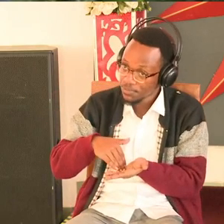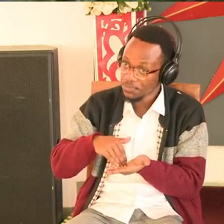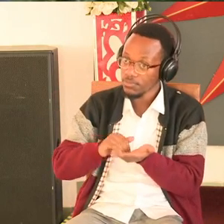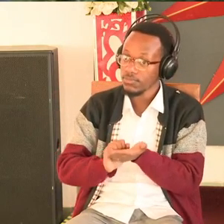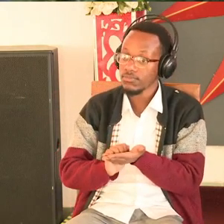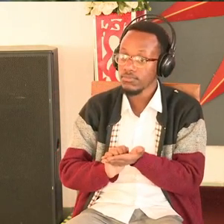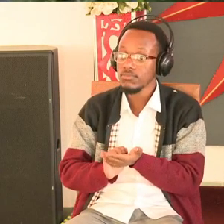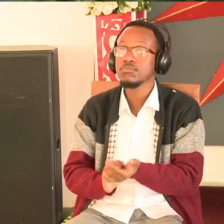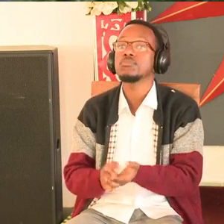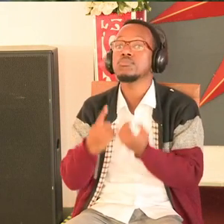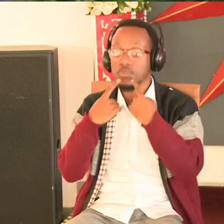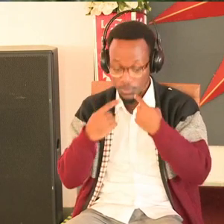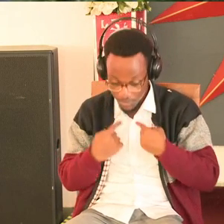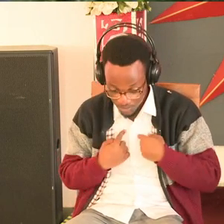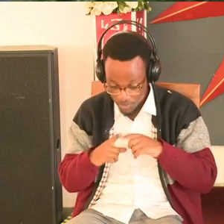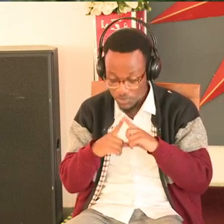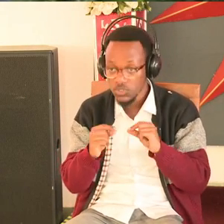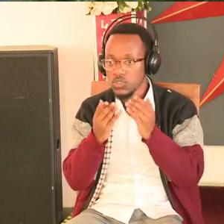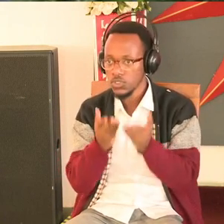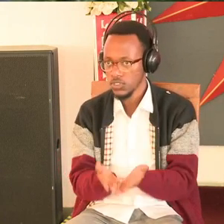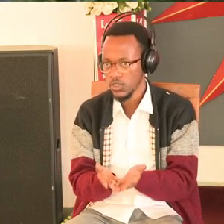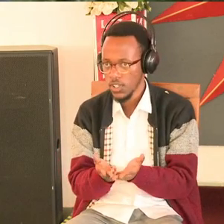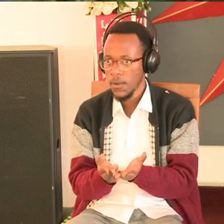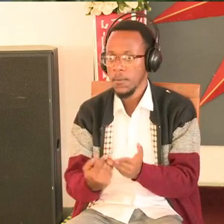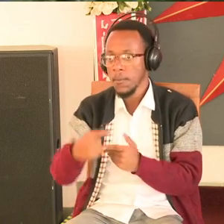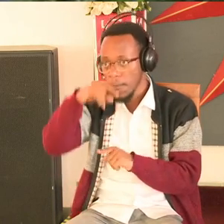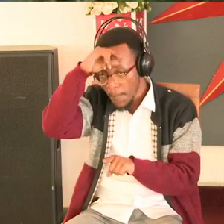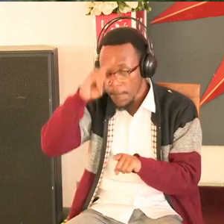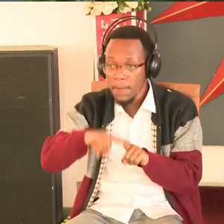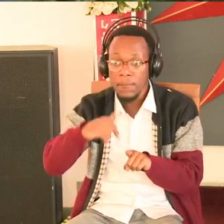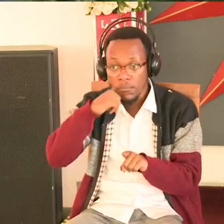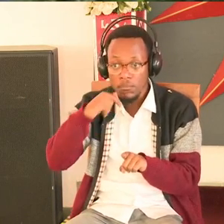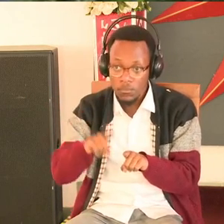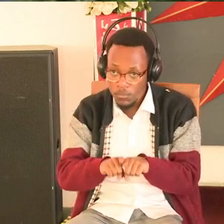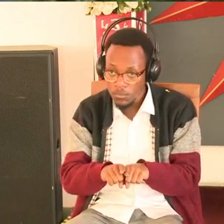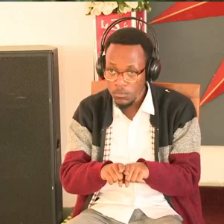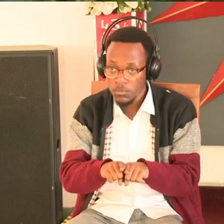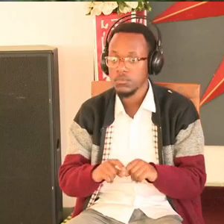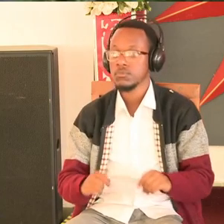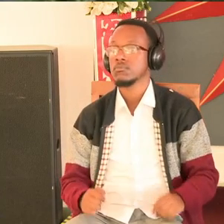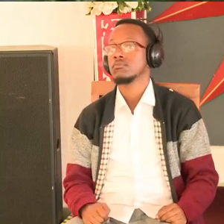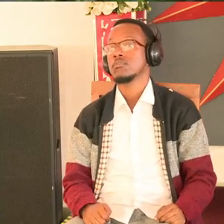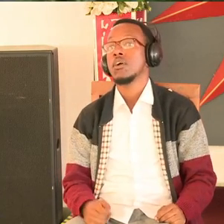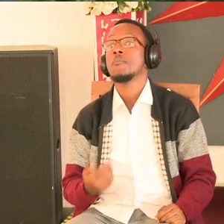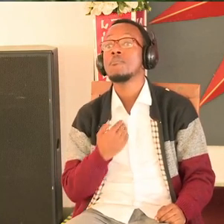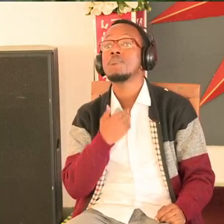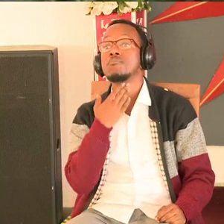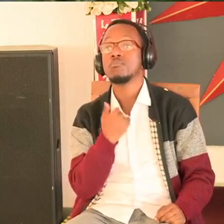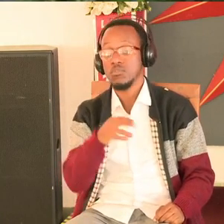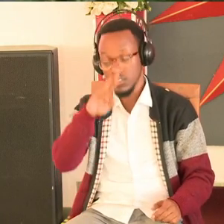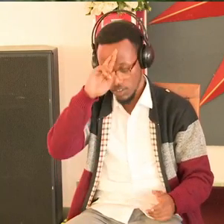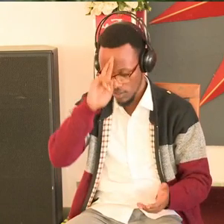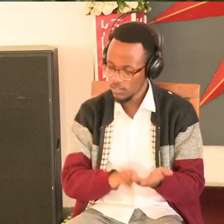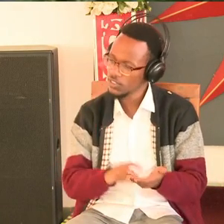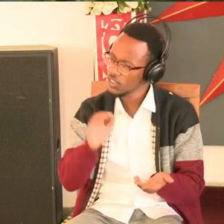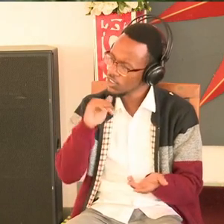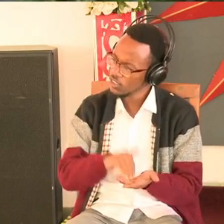adressé ses paroles. Et frères et sœurs, je dois simplement le répéter dans